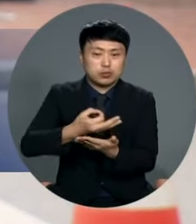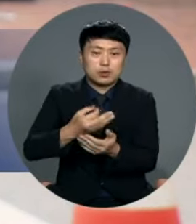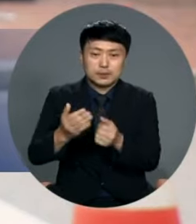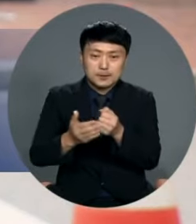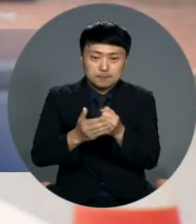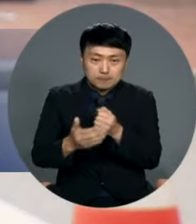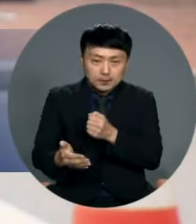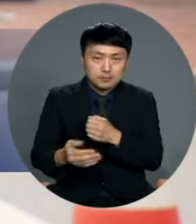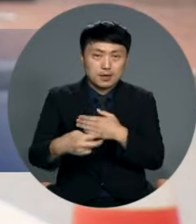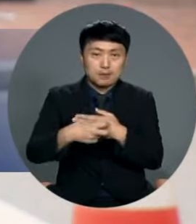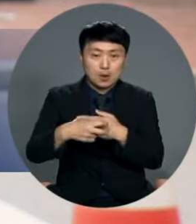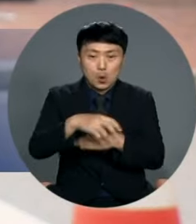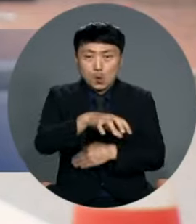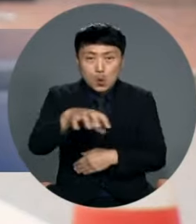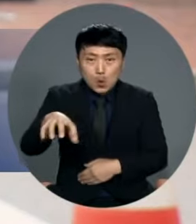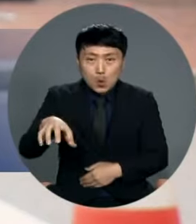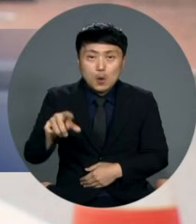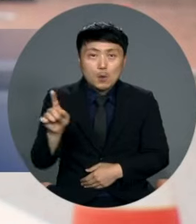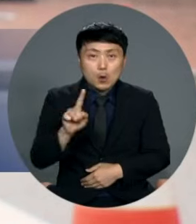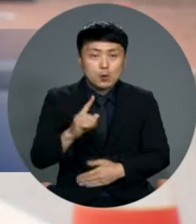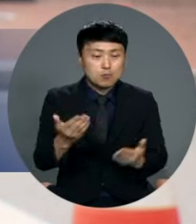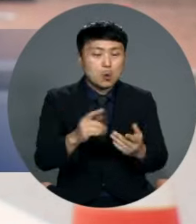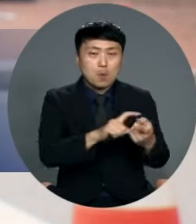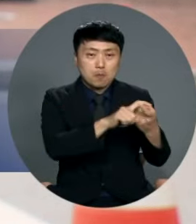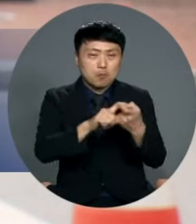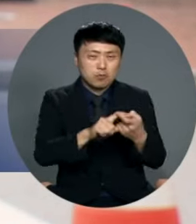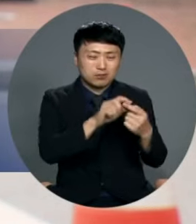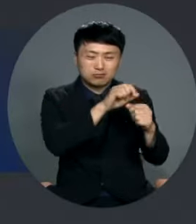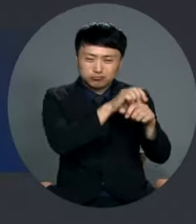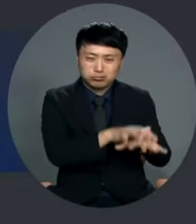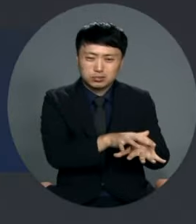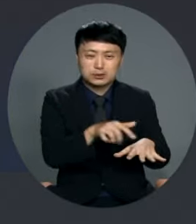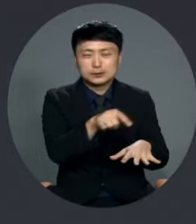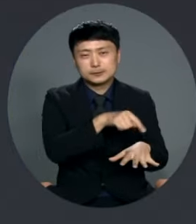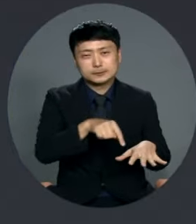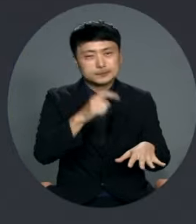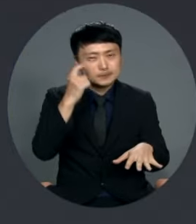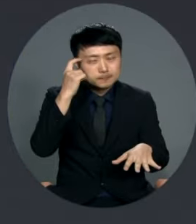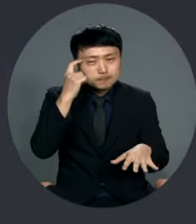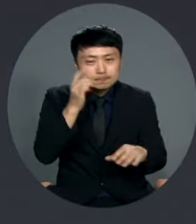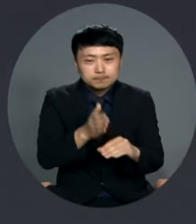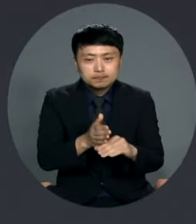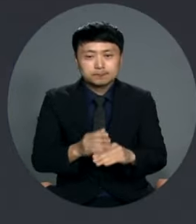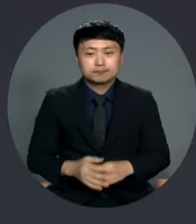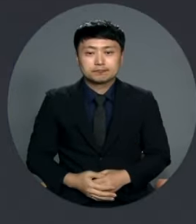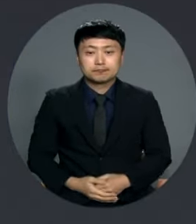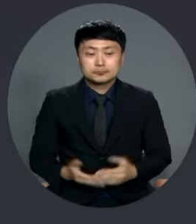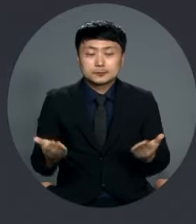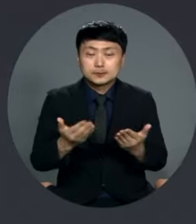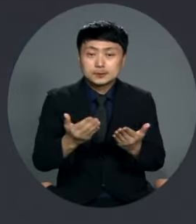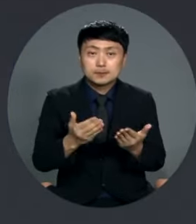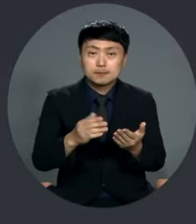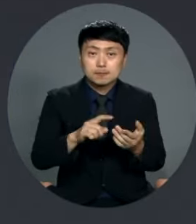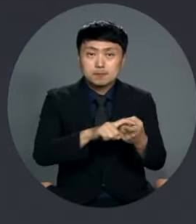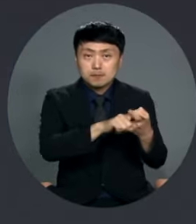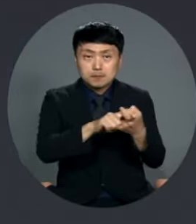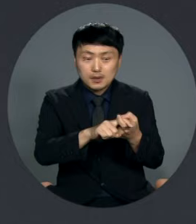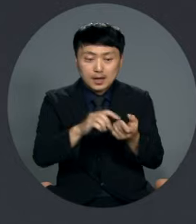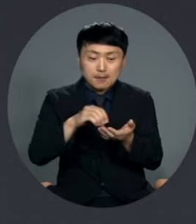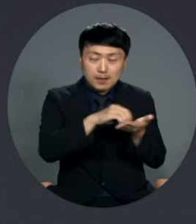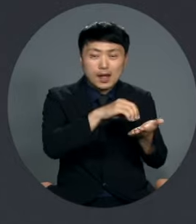병원은 적극적으로 노동조합을 무력화시키려고 하는 것을 저희는 판단하고 있습니다. 병원 측은 노조 가입과 탈퇴는